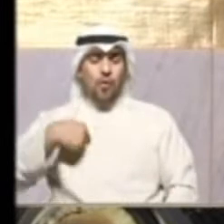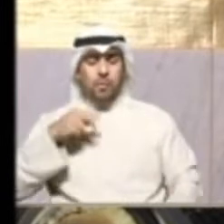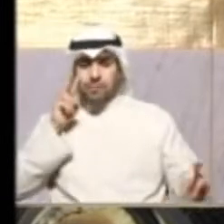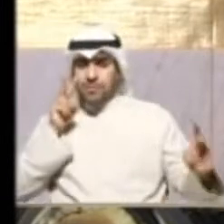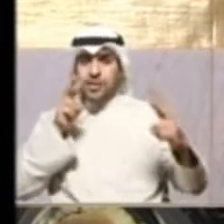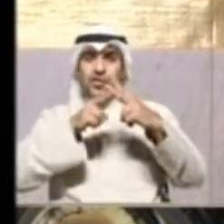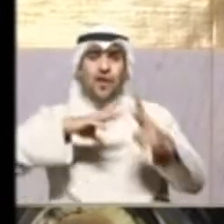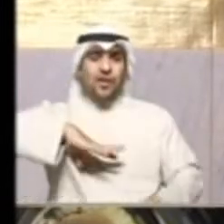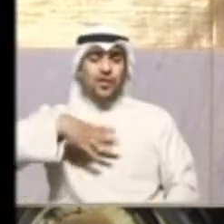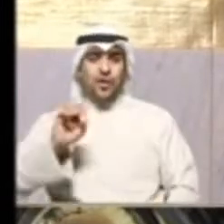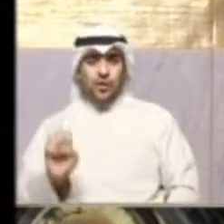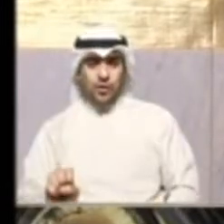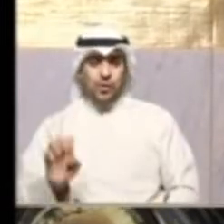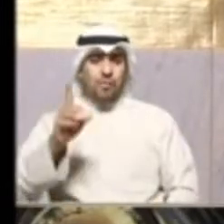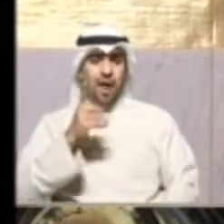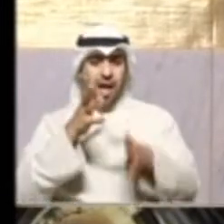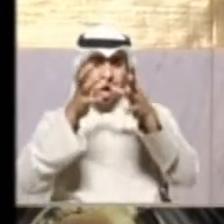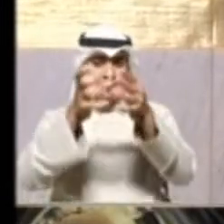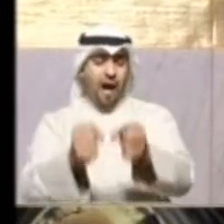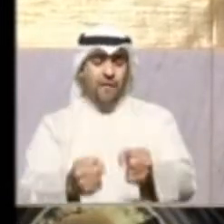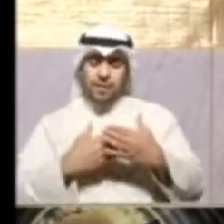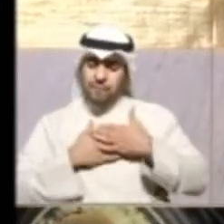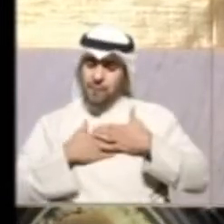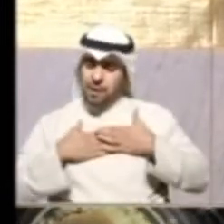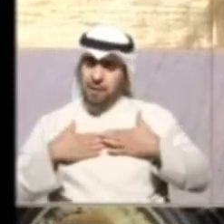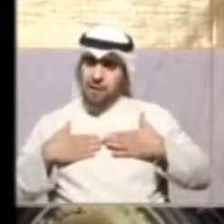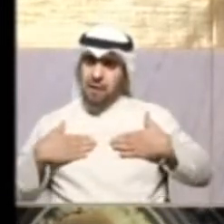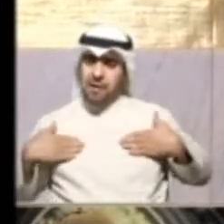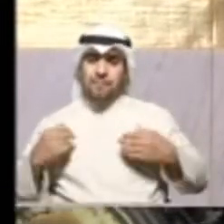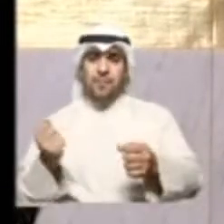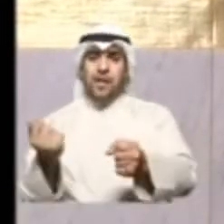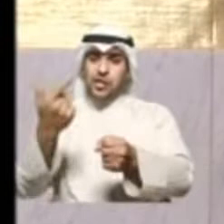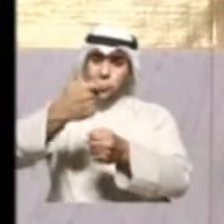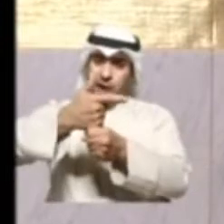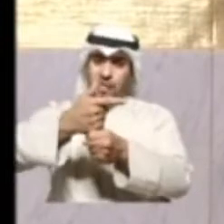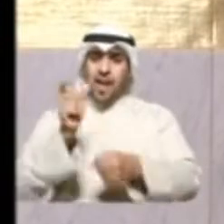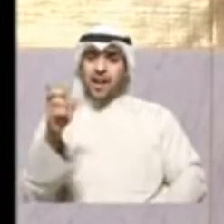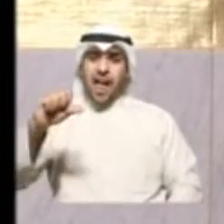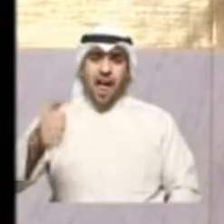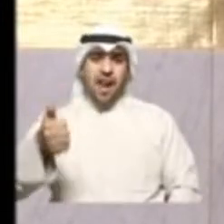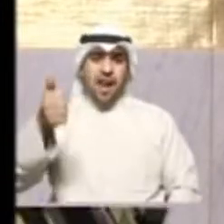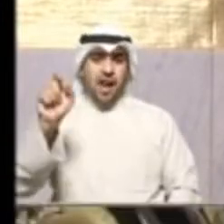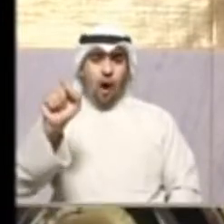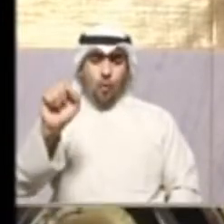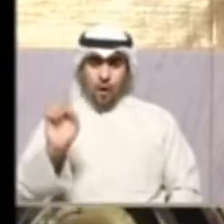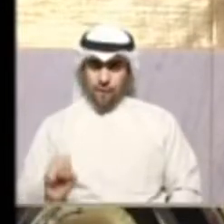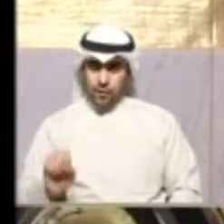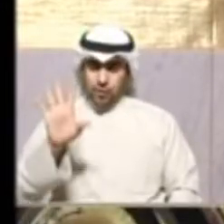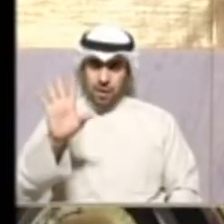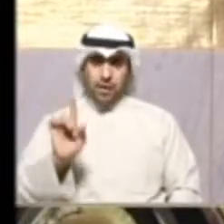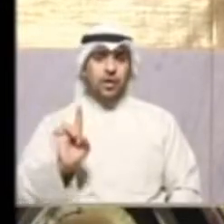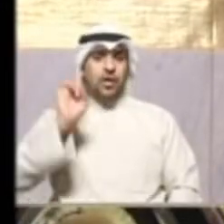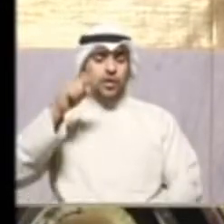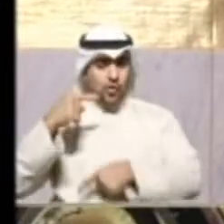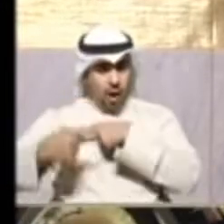نلاقي أبونا صاحب السمو أمير البلاد اليوم ولي عهده الكريم، وإن شاء الله من أعلى